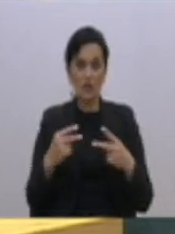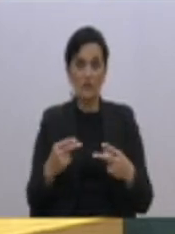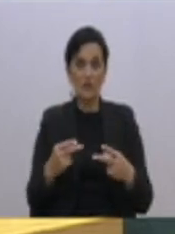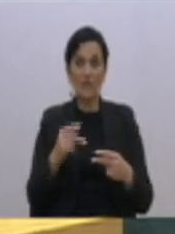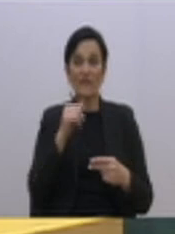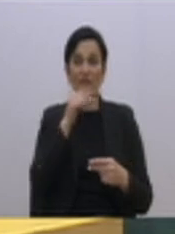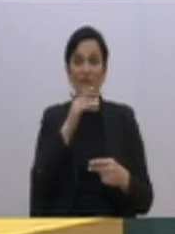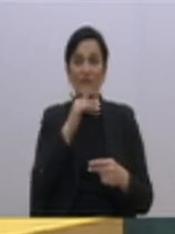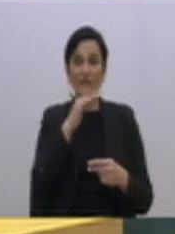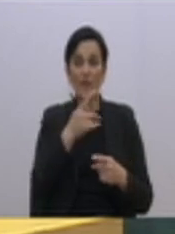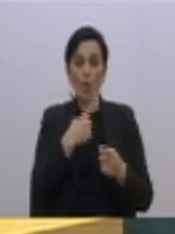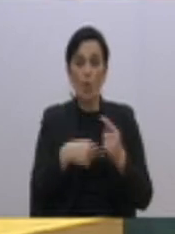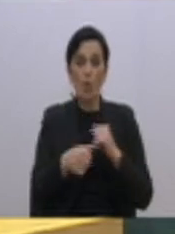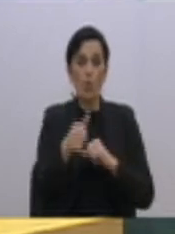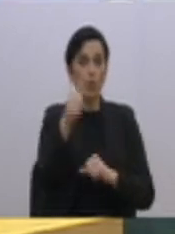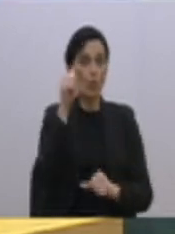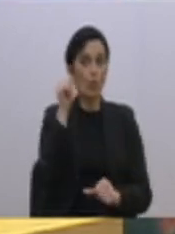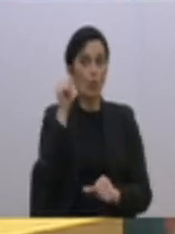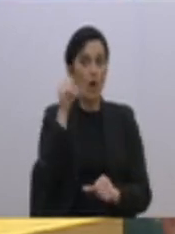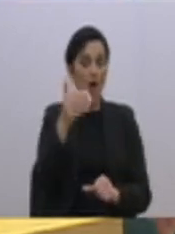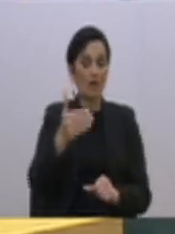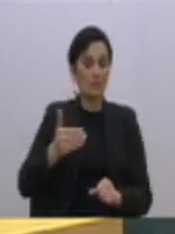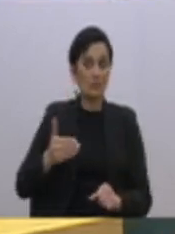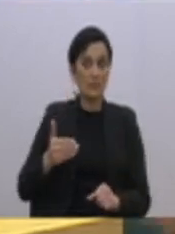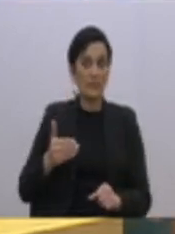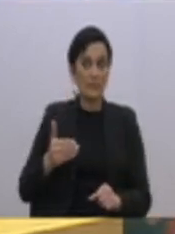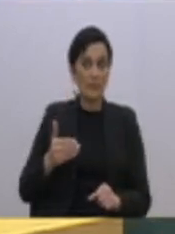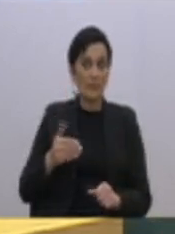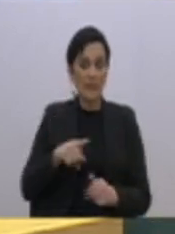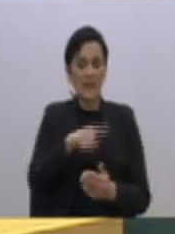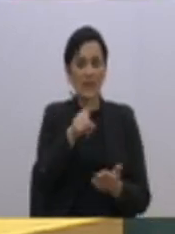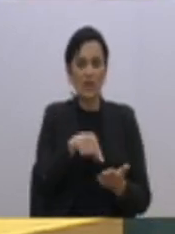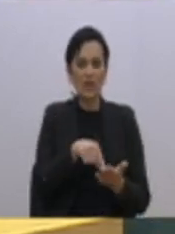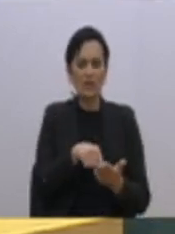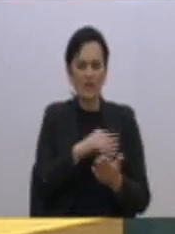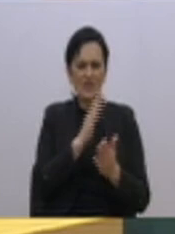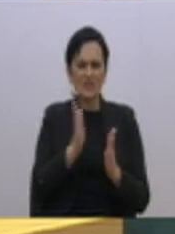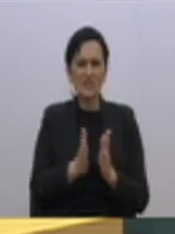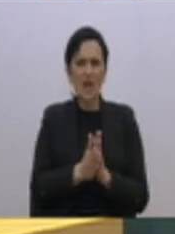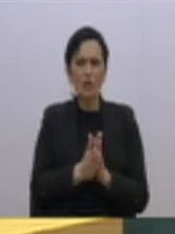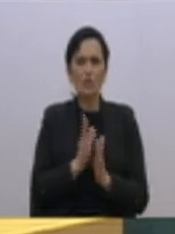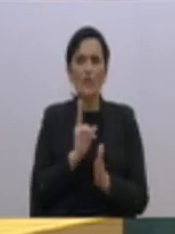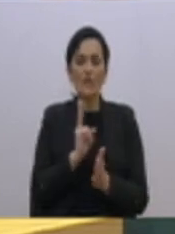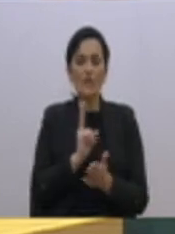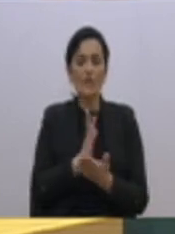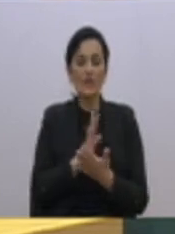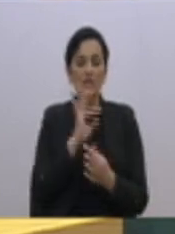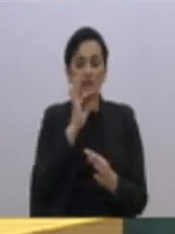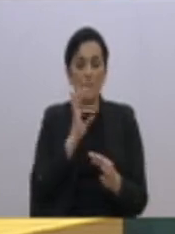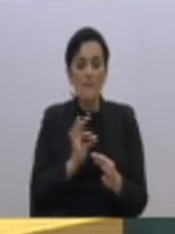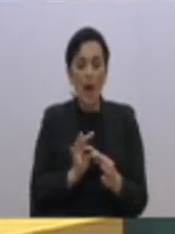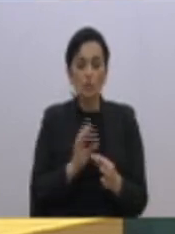თითქოს უკან ვიხევთ ხო ამ თვალსაზრისით. Და კითხვა არის რომ საერთოდ ვინ არის